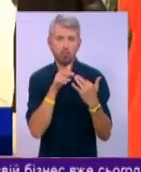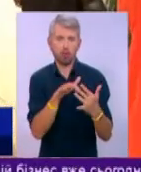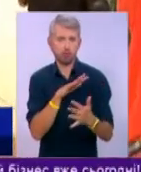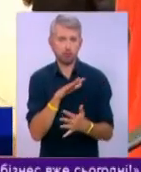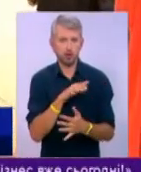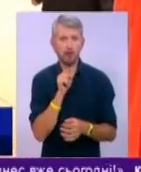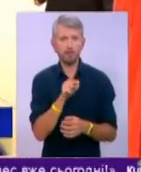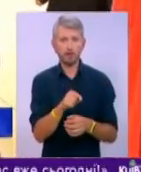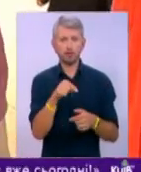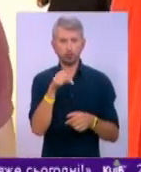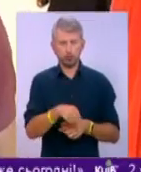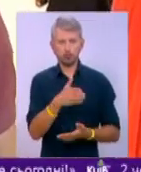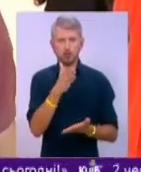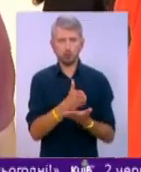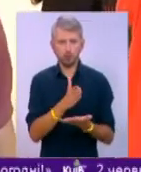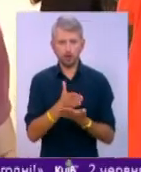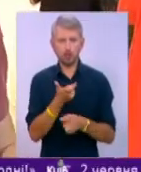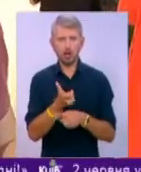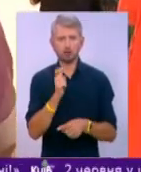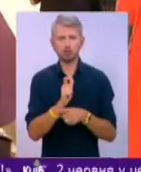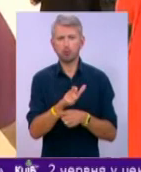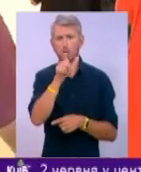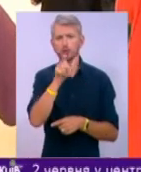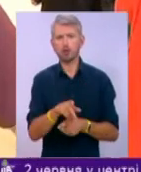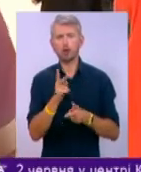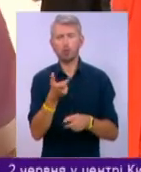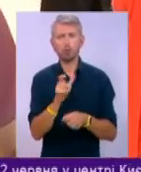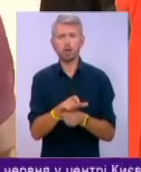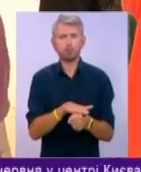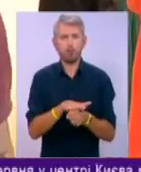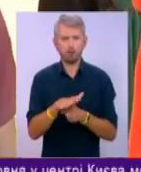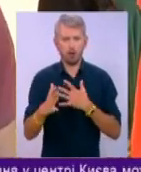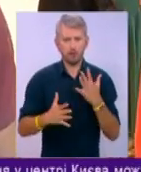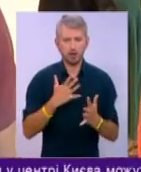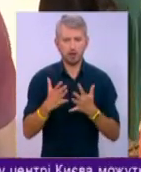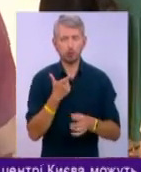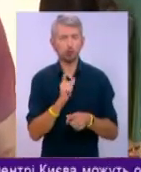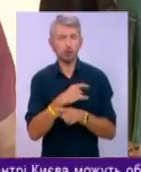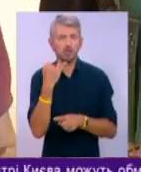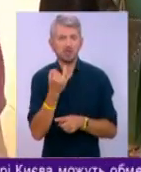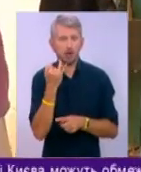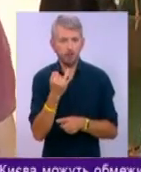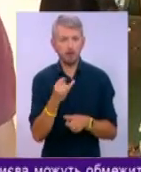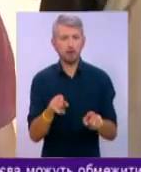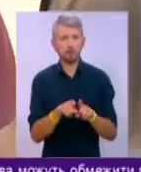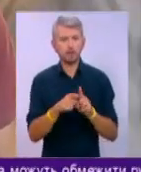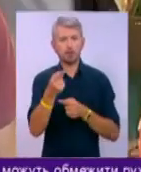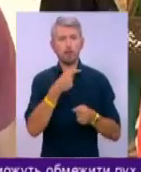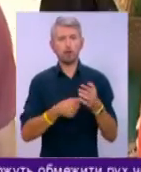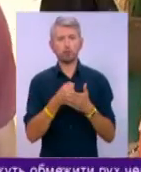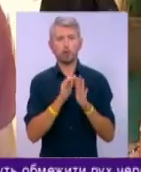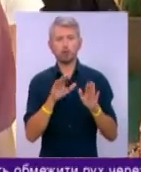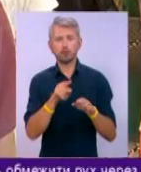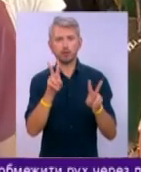так він тут присутній. Надзвичайно людина, яка переповнена цією енергетикою, дуже цікава. Та все-таки повернемось до виставки.